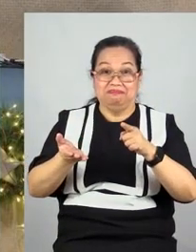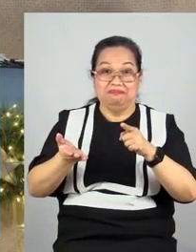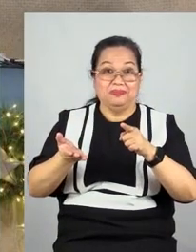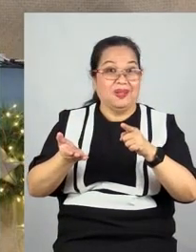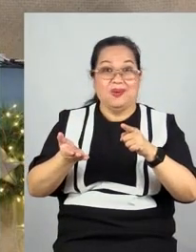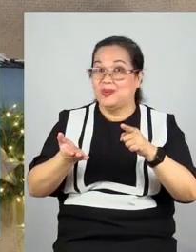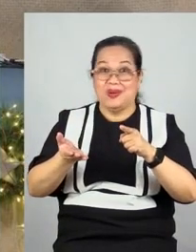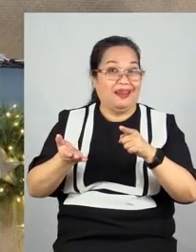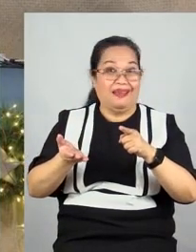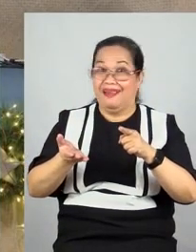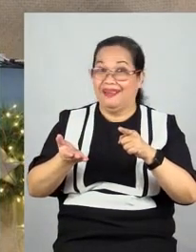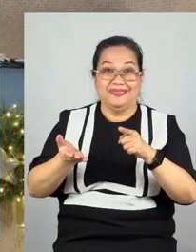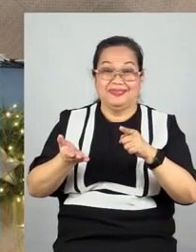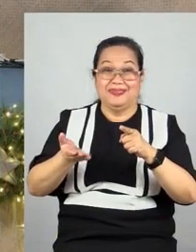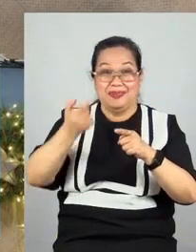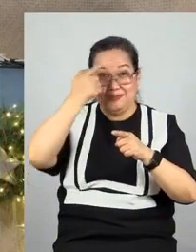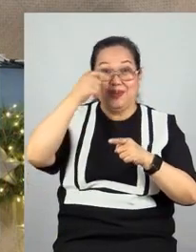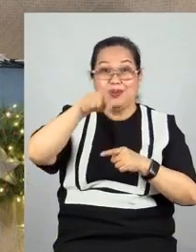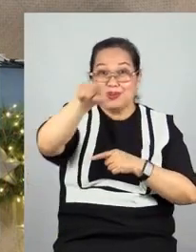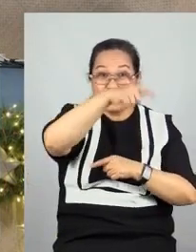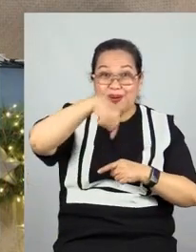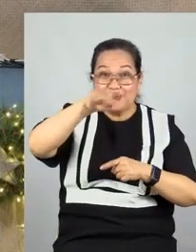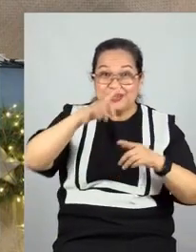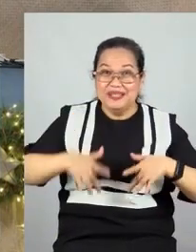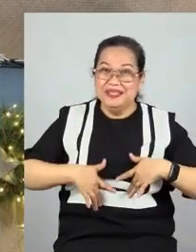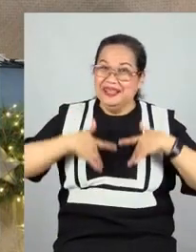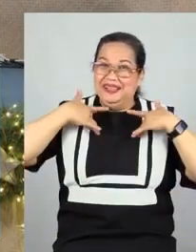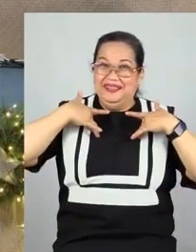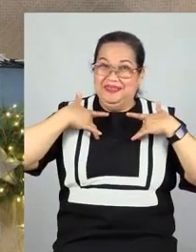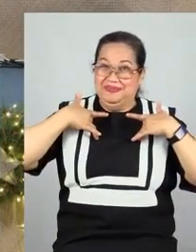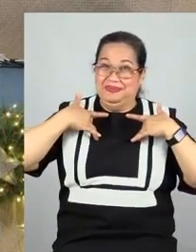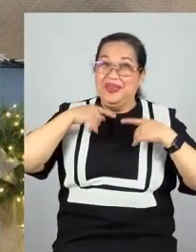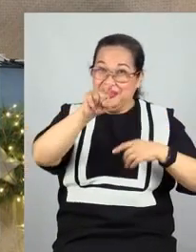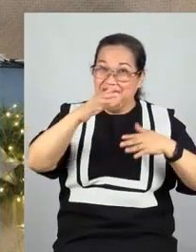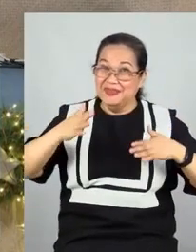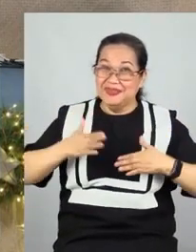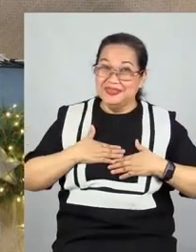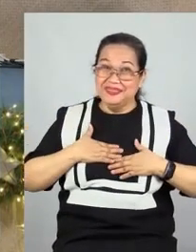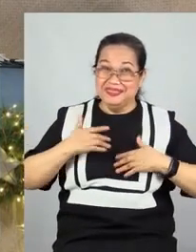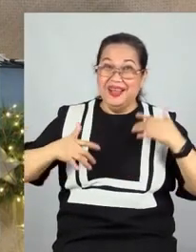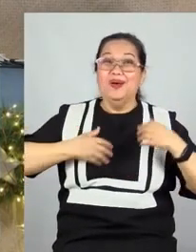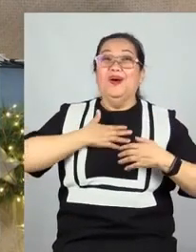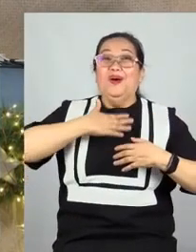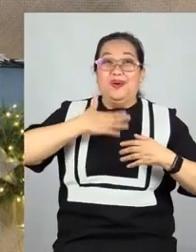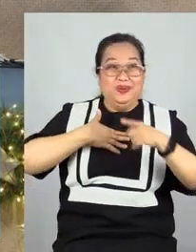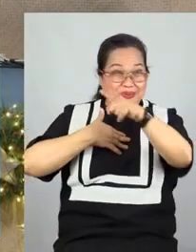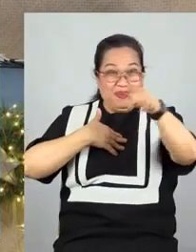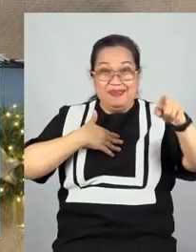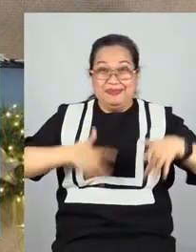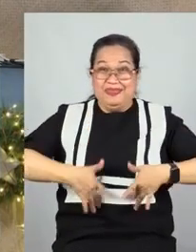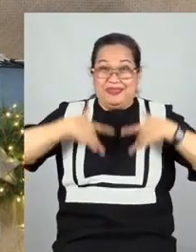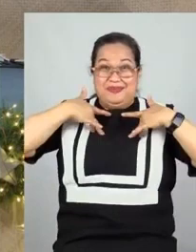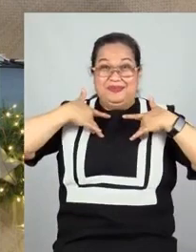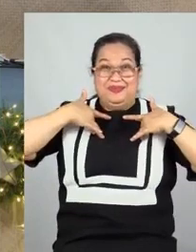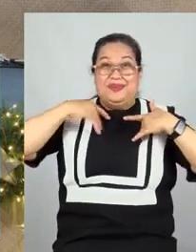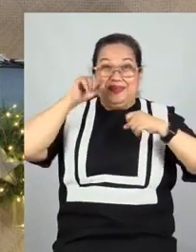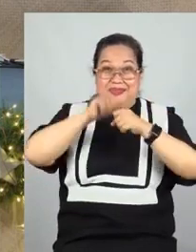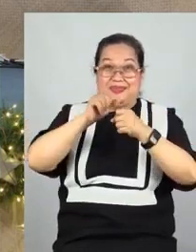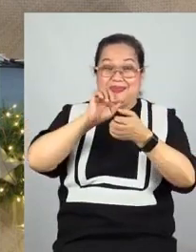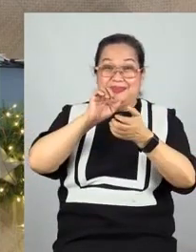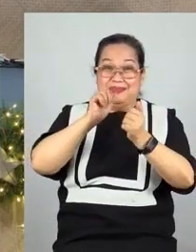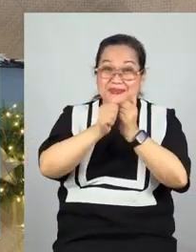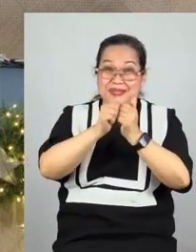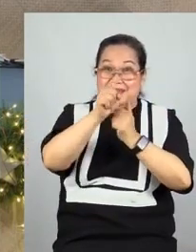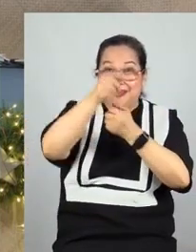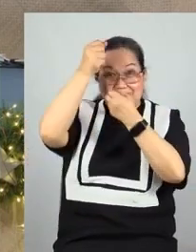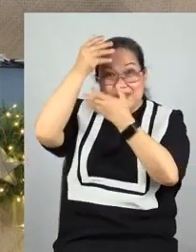Obviously, wala pa, no? Dahil nandito pa kayong lahat eh. Buhay pa kayo eh. No? So wala pang namamatay sa inyo